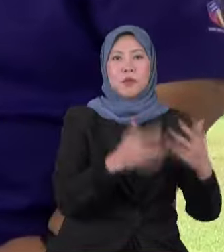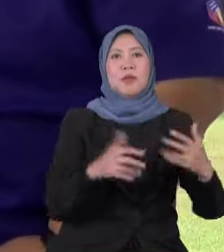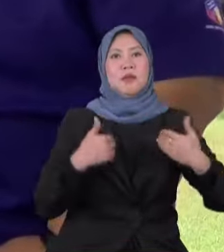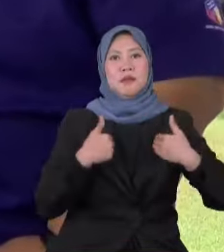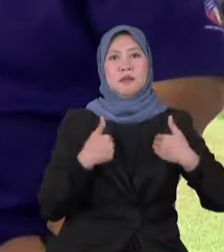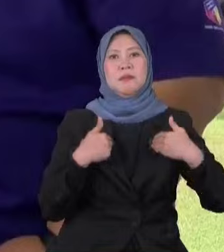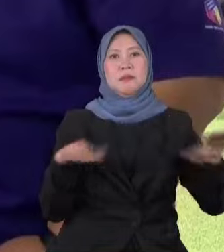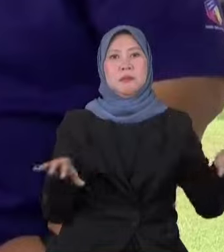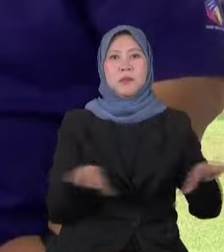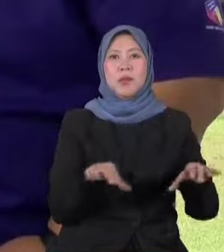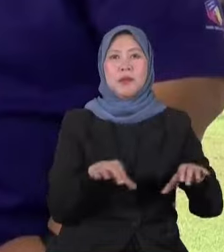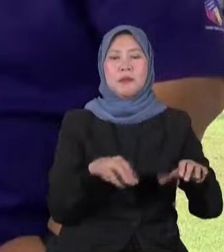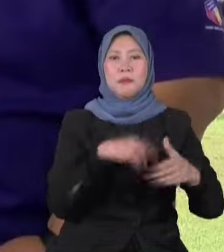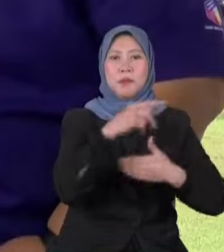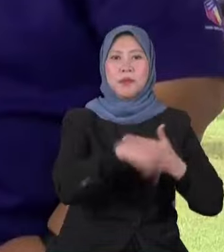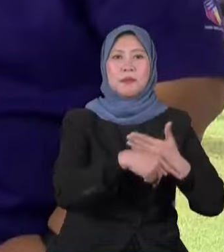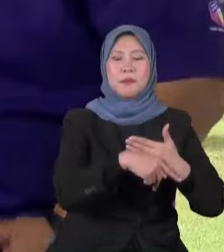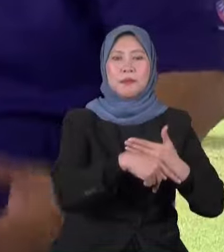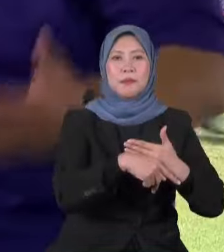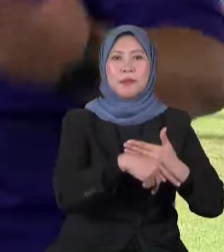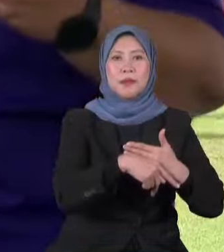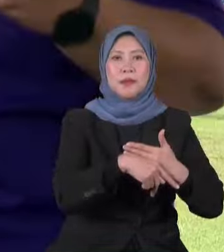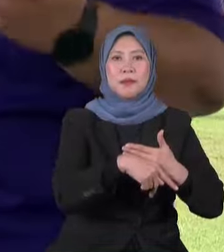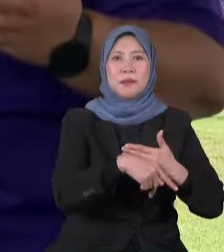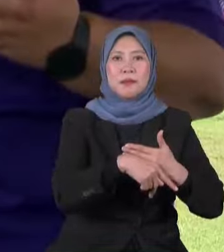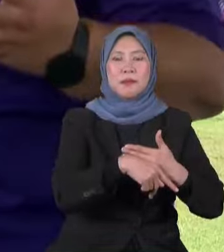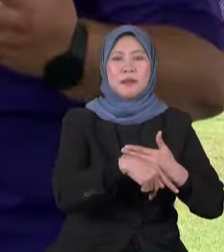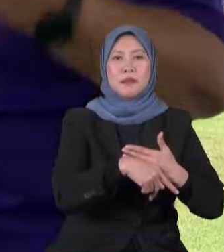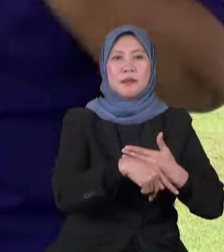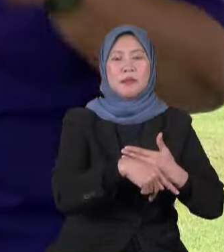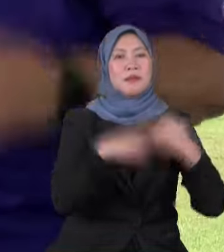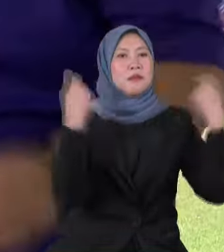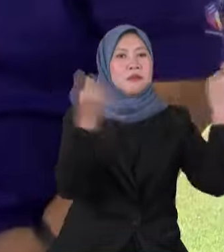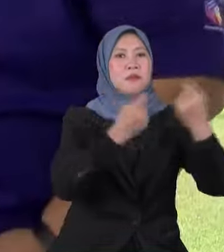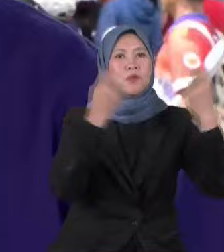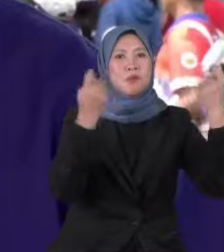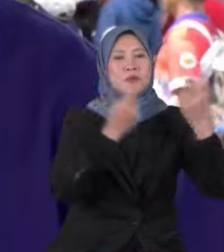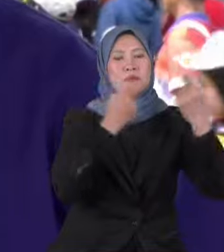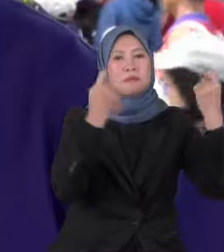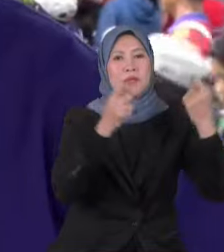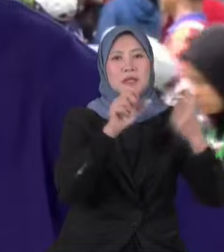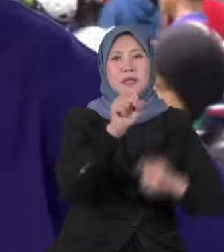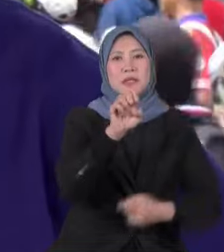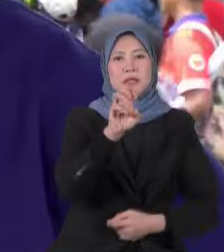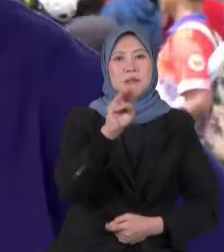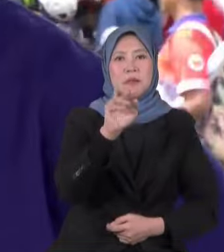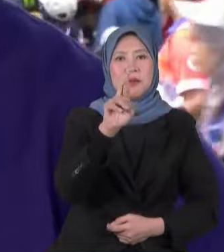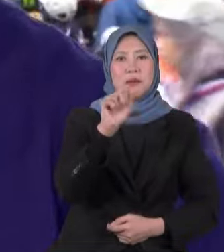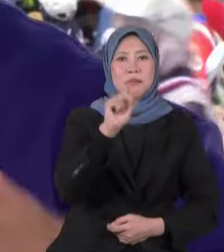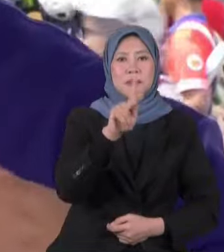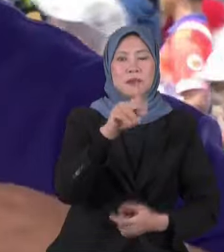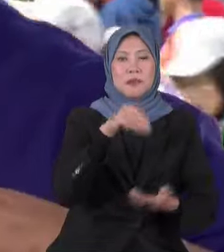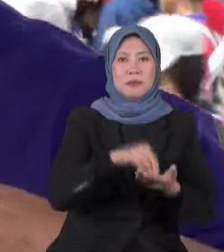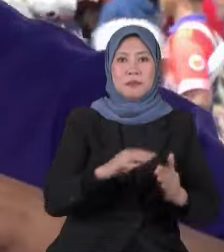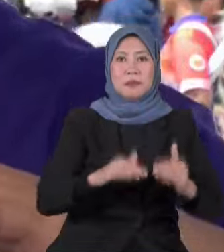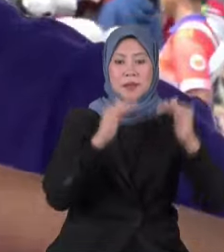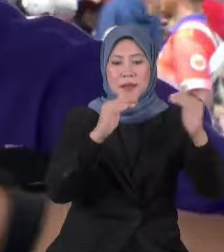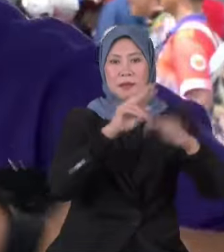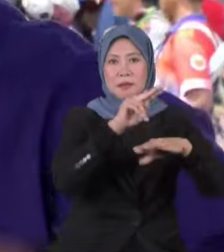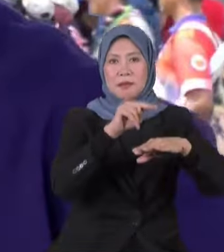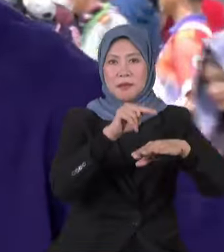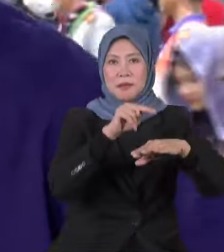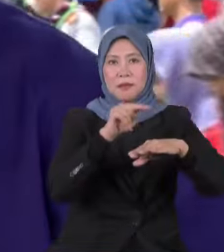lah. Semarak sepenuh Hari Belia, di mana 15 tu kita sambut semarak HBN di peringkat nasional,